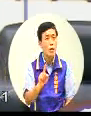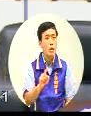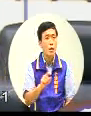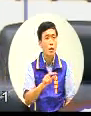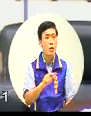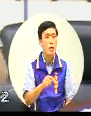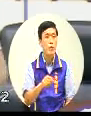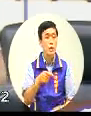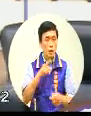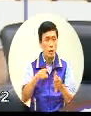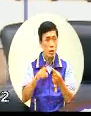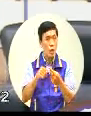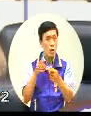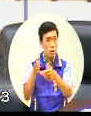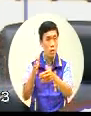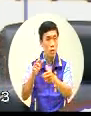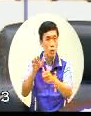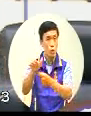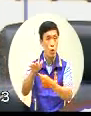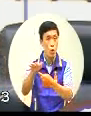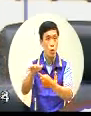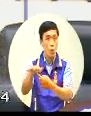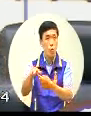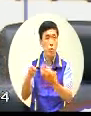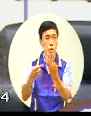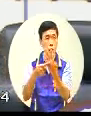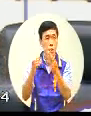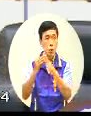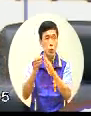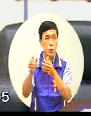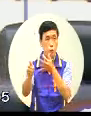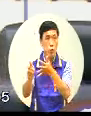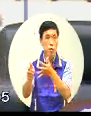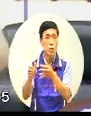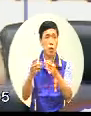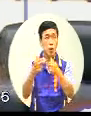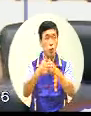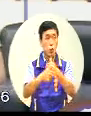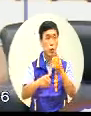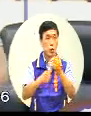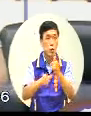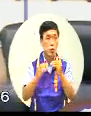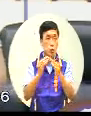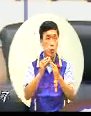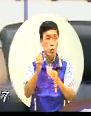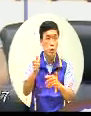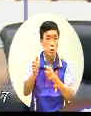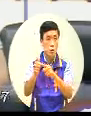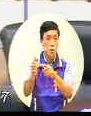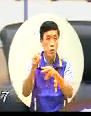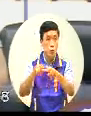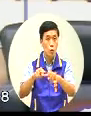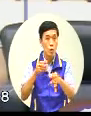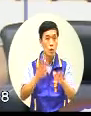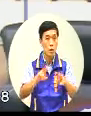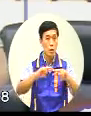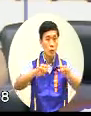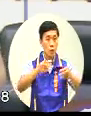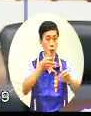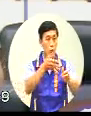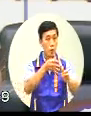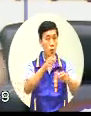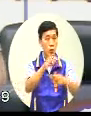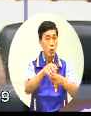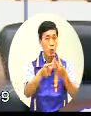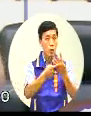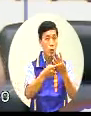应该问农业局吧。那个卫生局长，你先请坐下，我问那个农业局长哦，来请答复一下。何